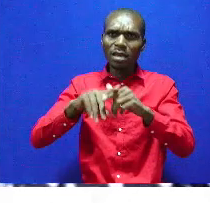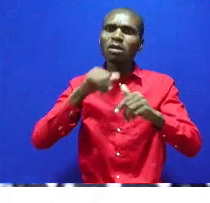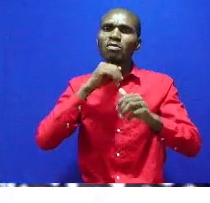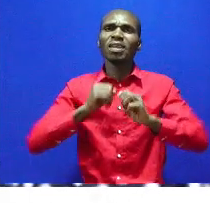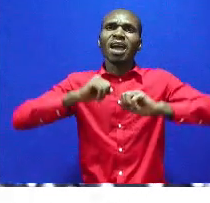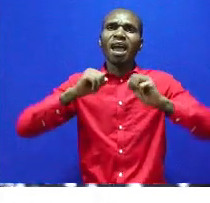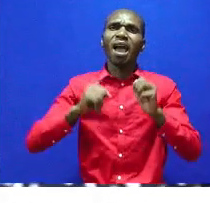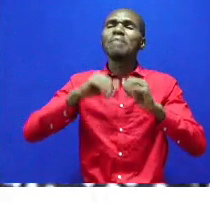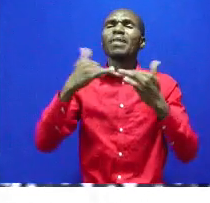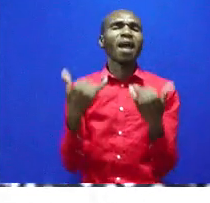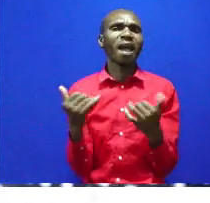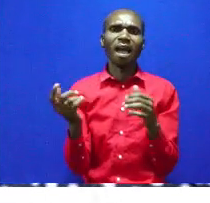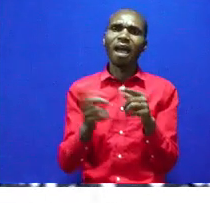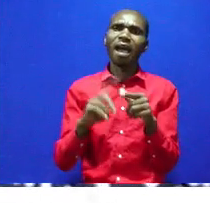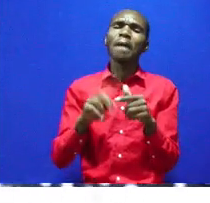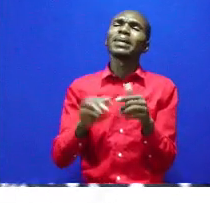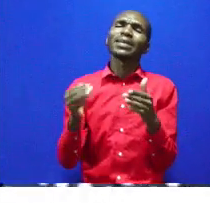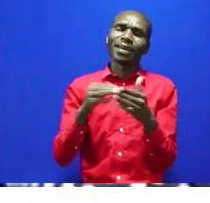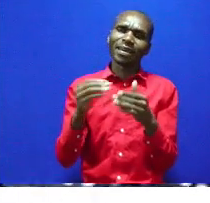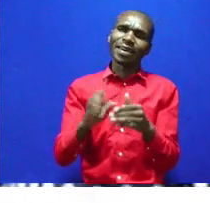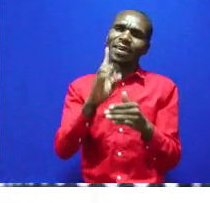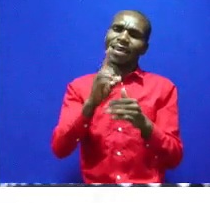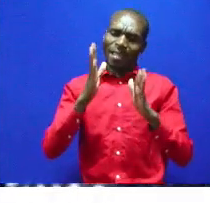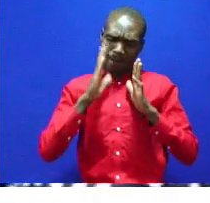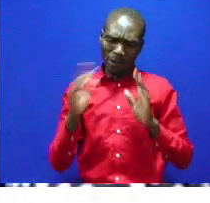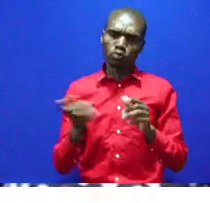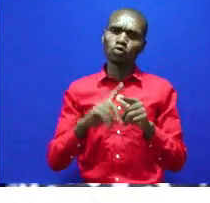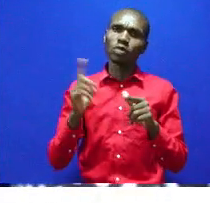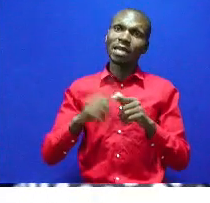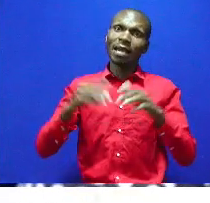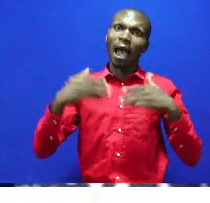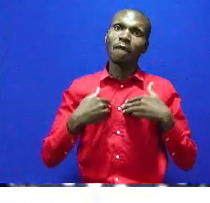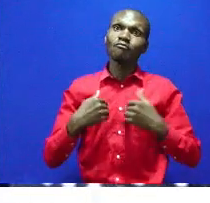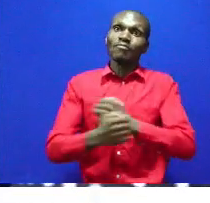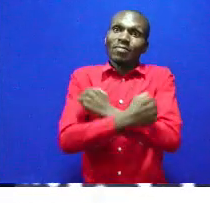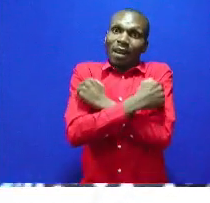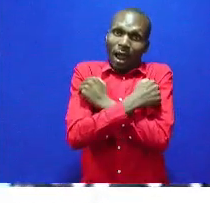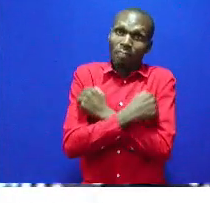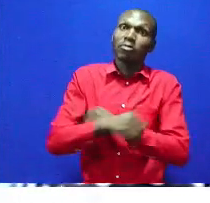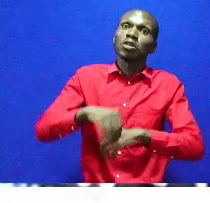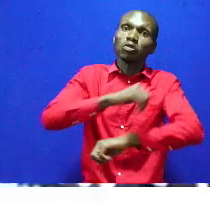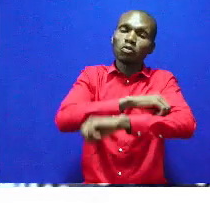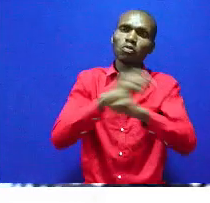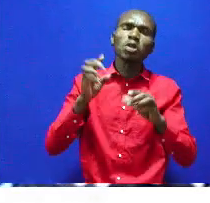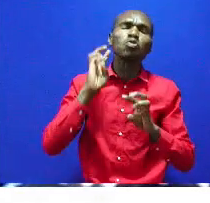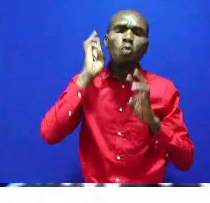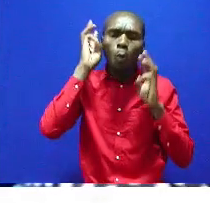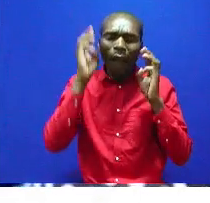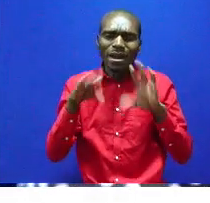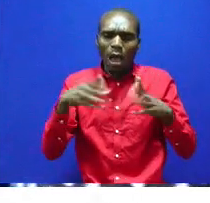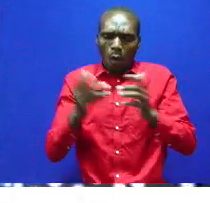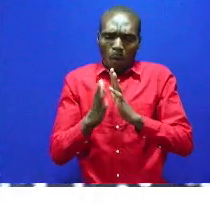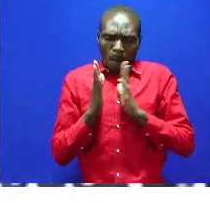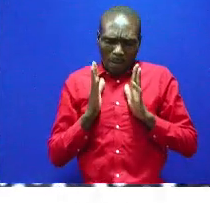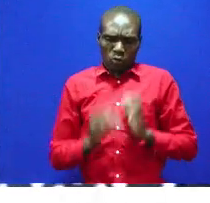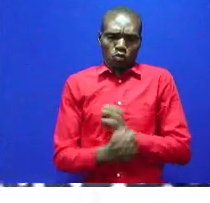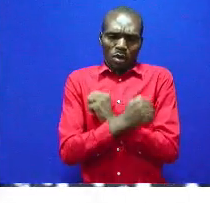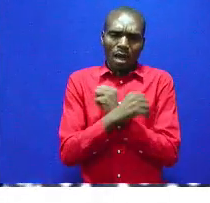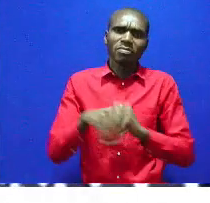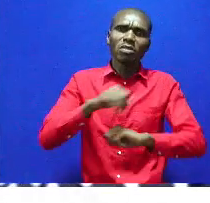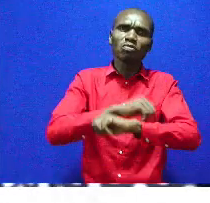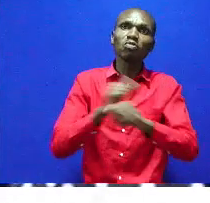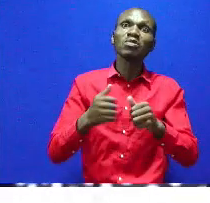to national. Lakini, kila mtu alikuwa anapenda shule yake, anashangaa watu, anapenda shule, ambayo mimi